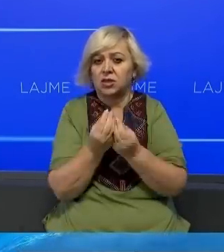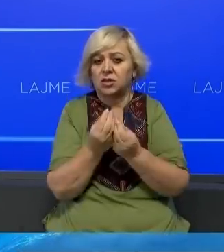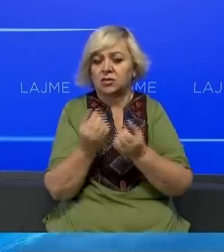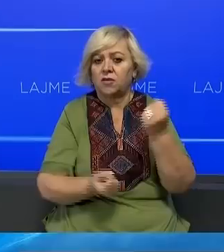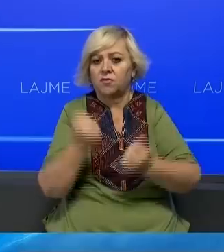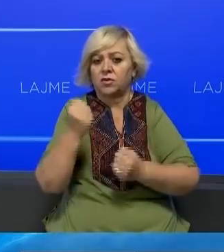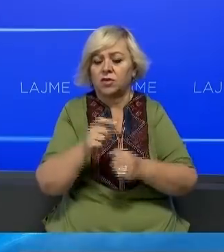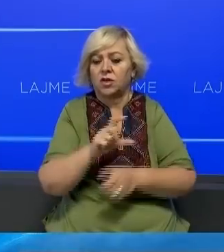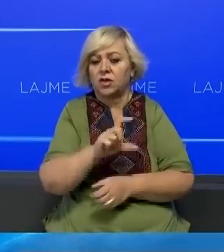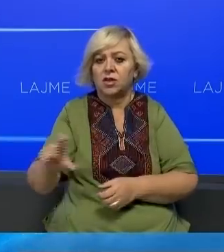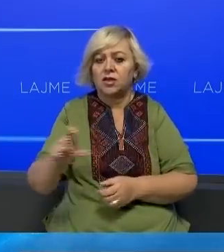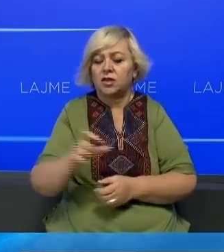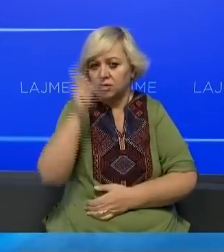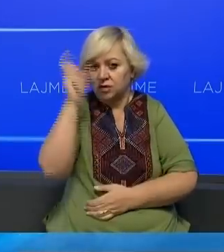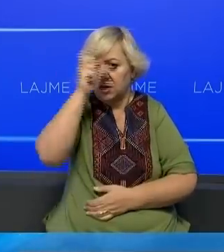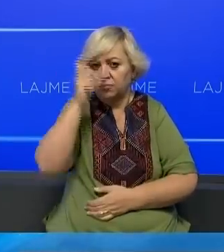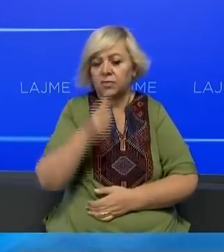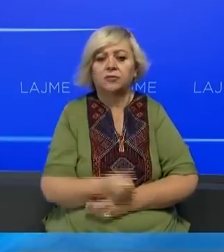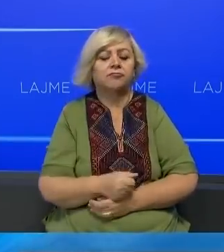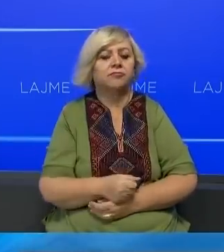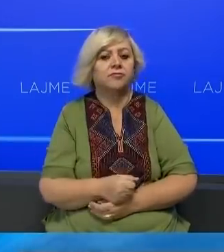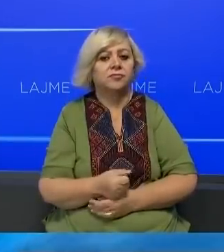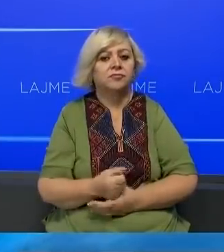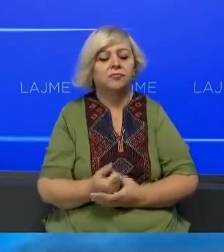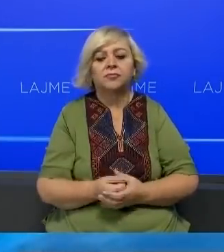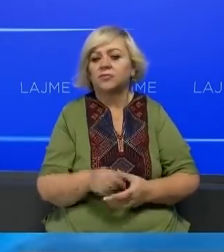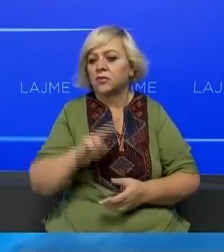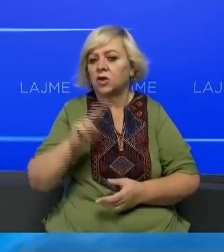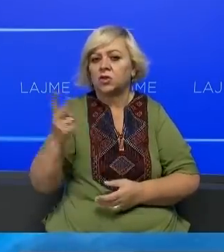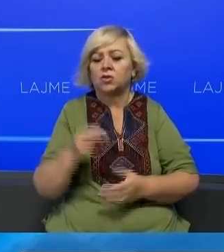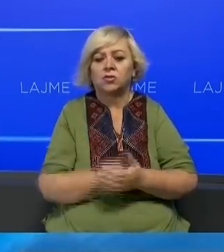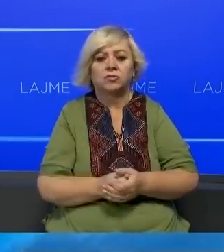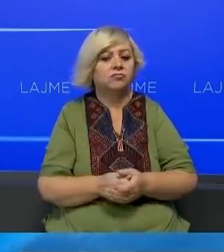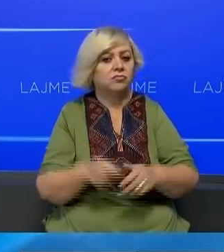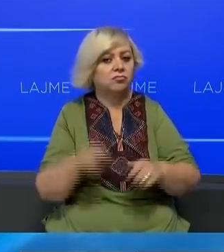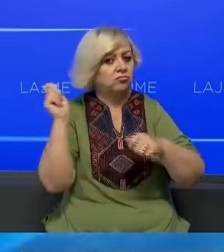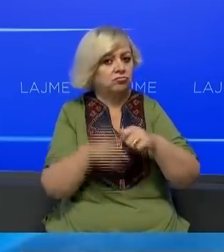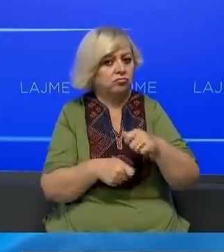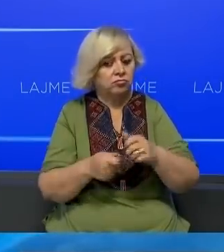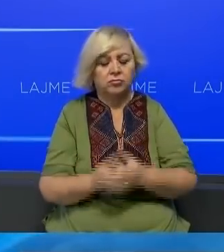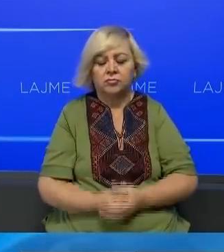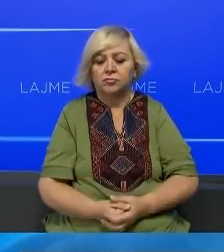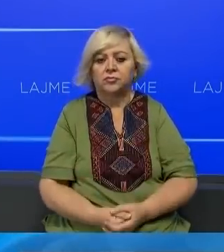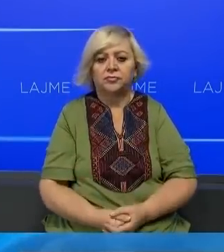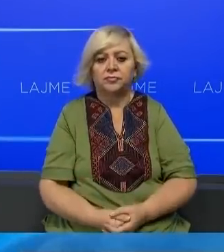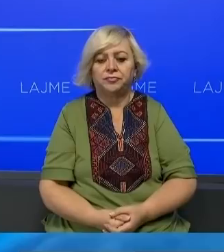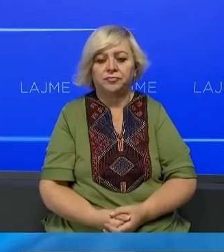me targa të Serbisë nga data 9 tetor në të kundërtën nga sësit do të gjobiten.